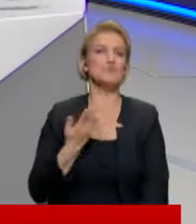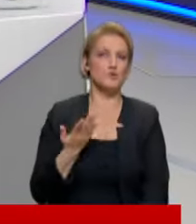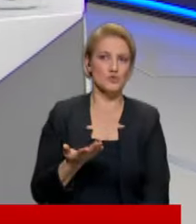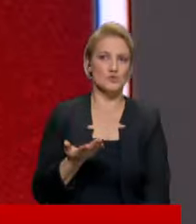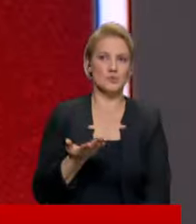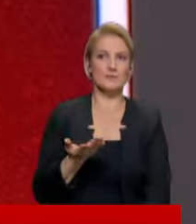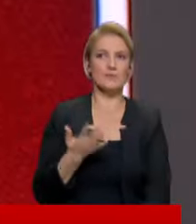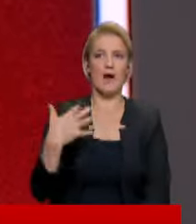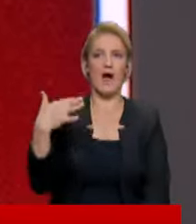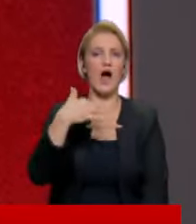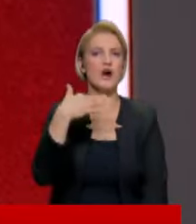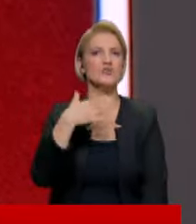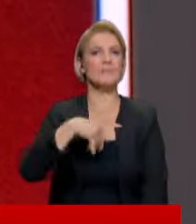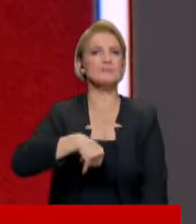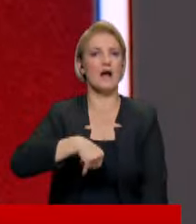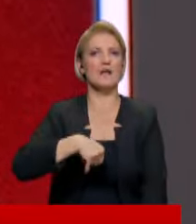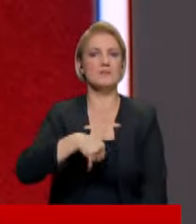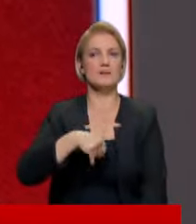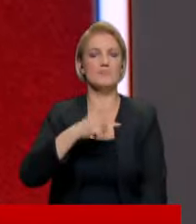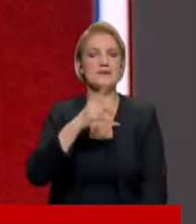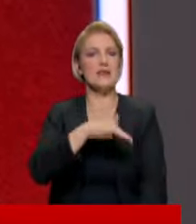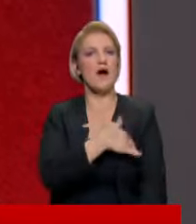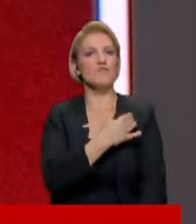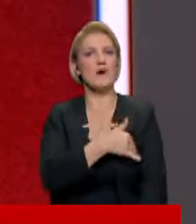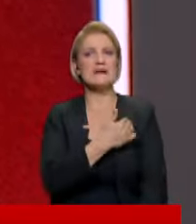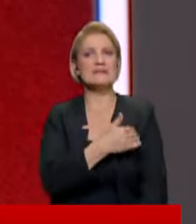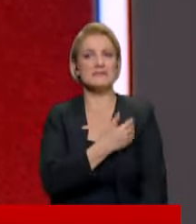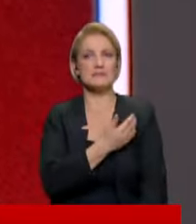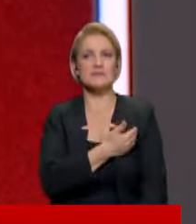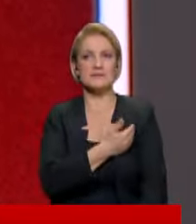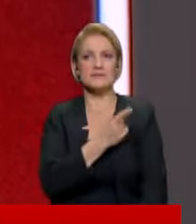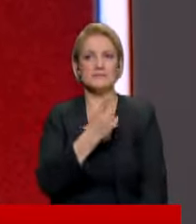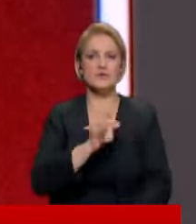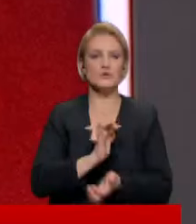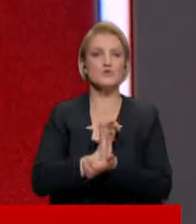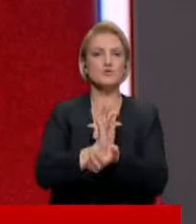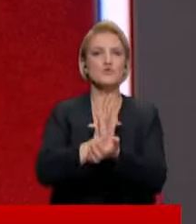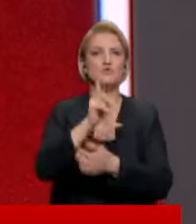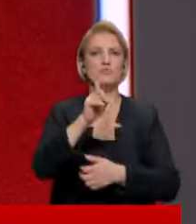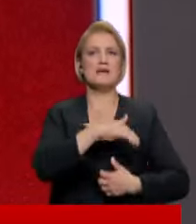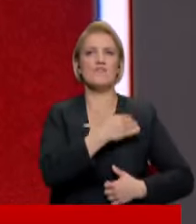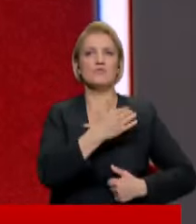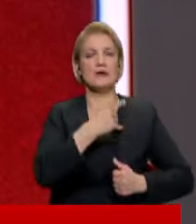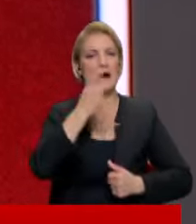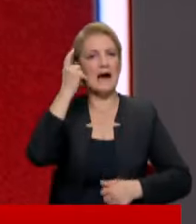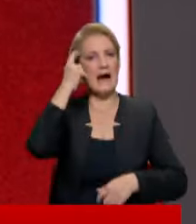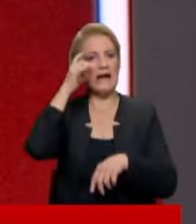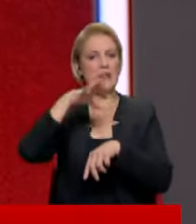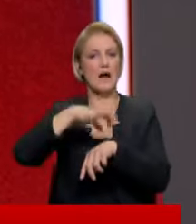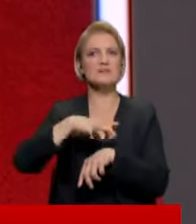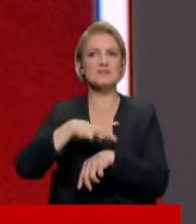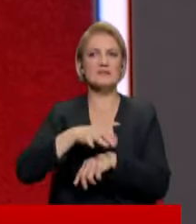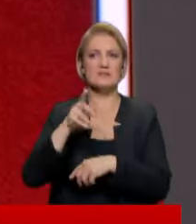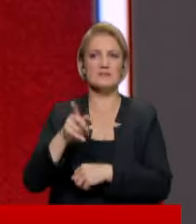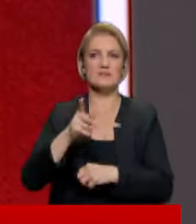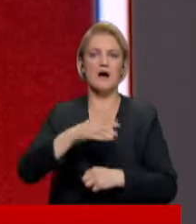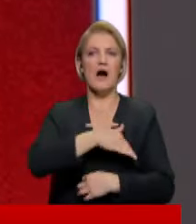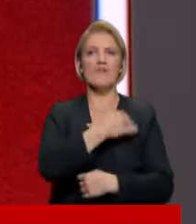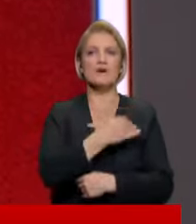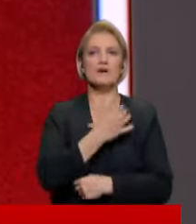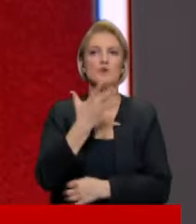Eee akşam vakti bir avukatın Eee tutuklu bir avukatın akıl hastası diye Eee